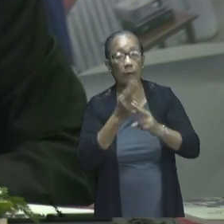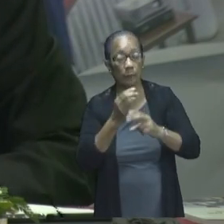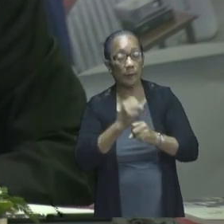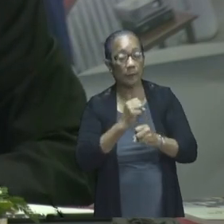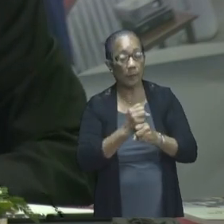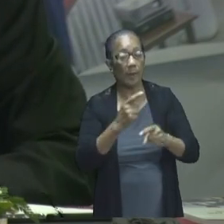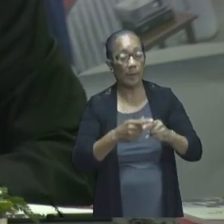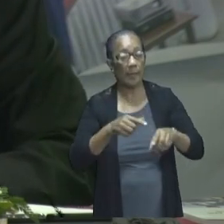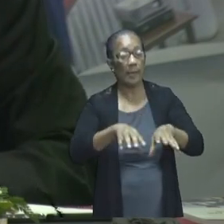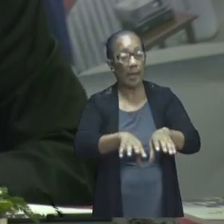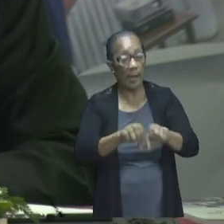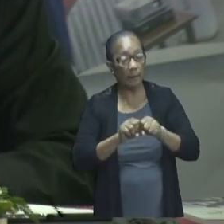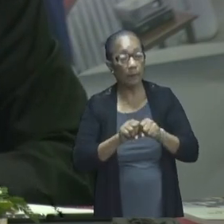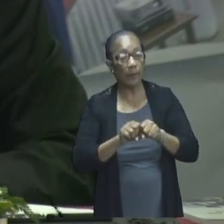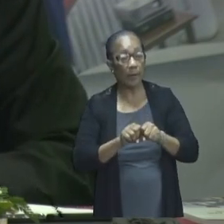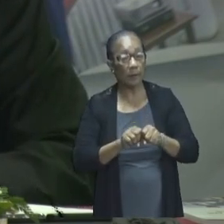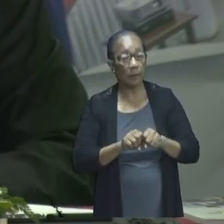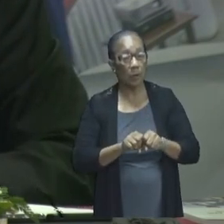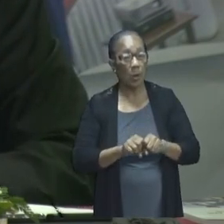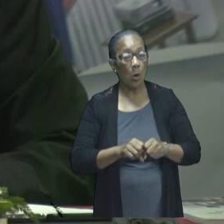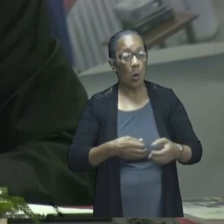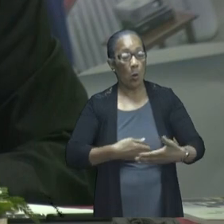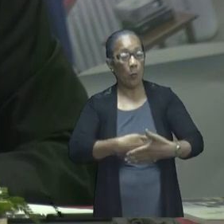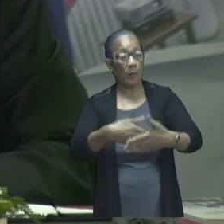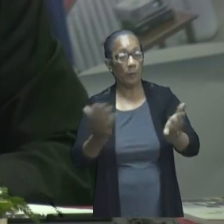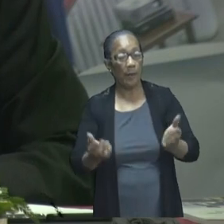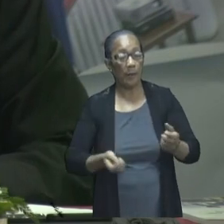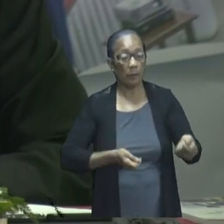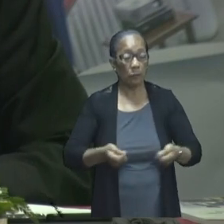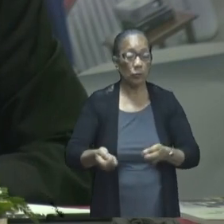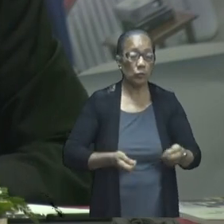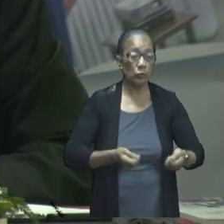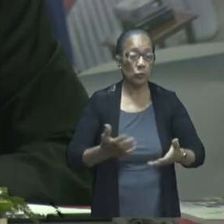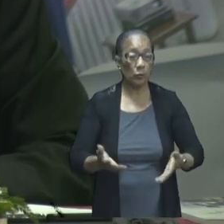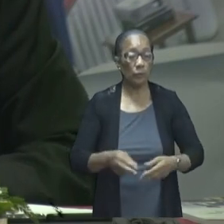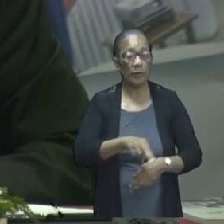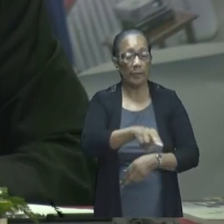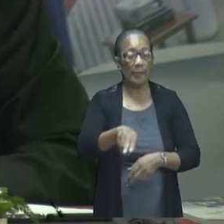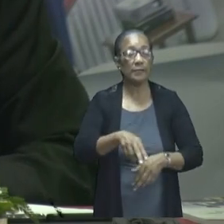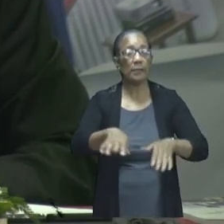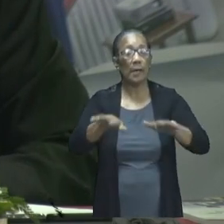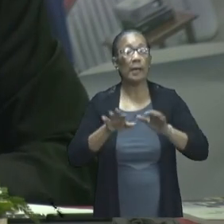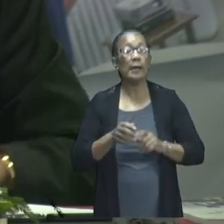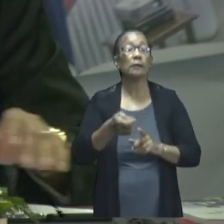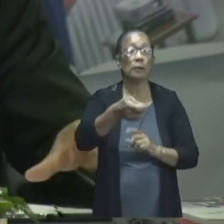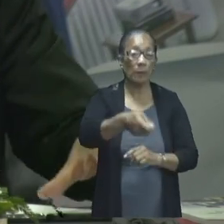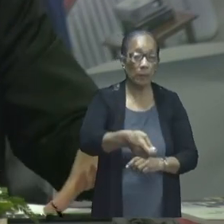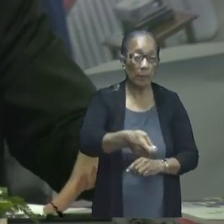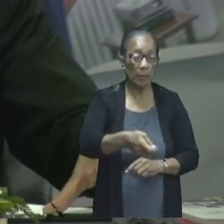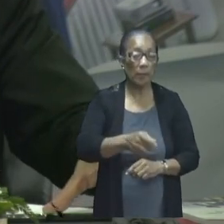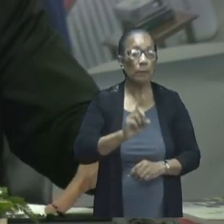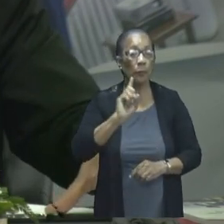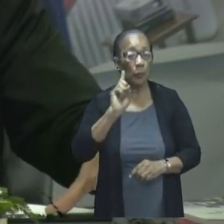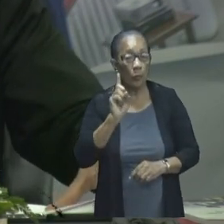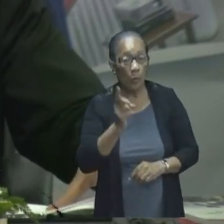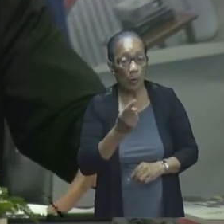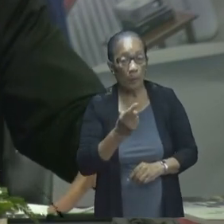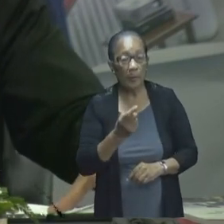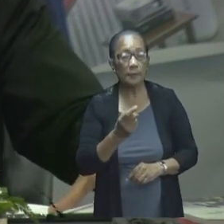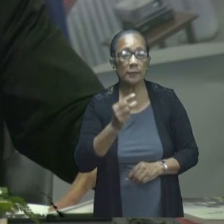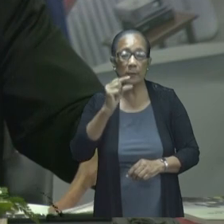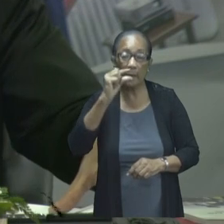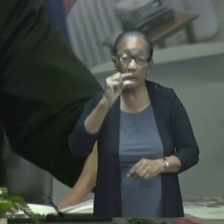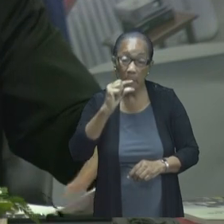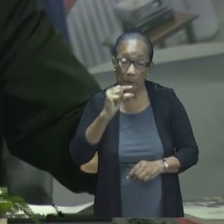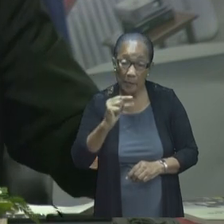te pakken we hebben ons wet openbaarheid bestuur acute care gestuurd naar de nationale assemblee de dag maas is maar een greep